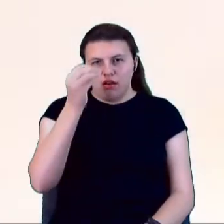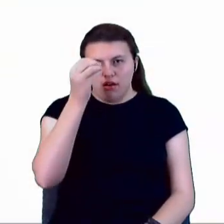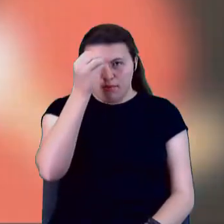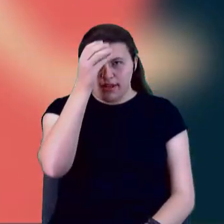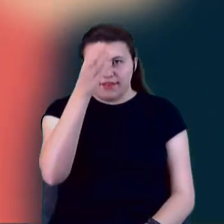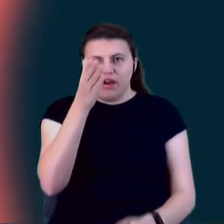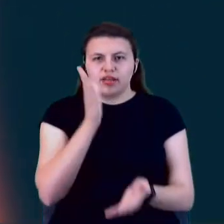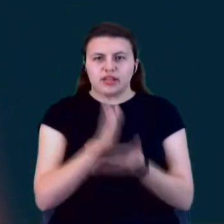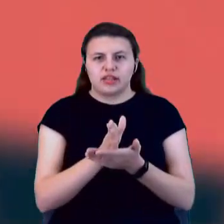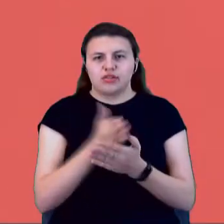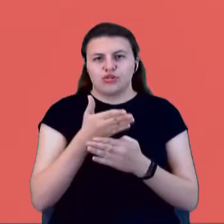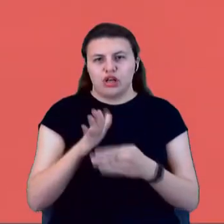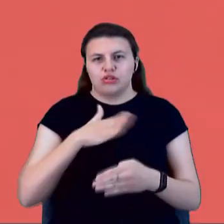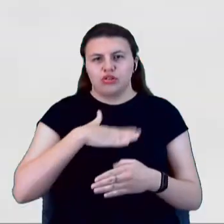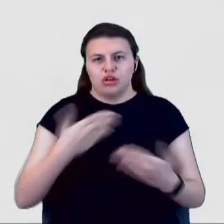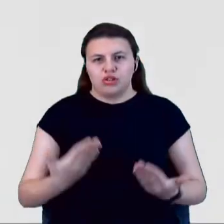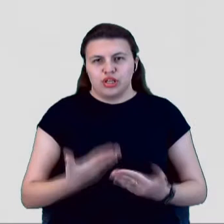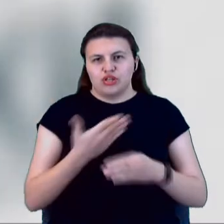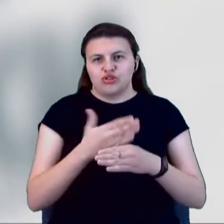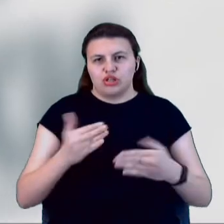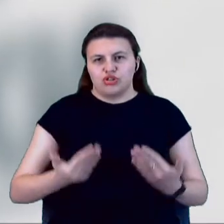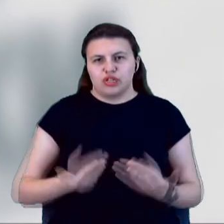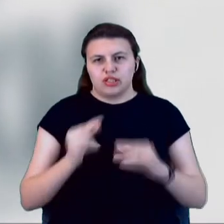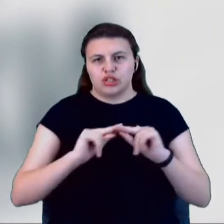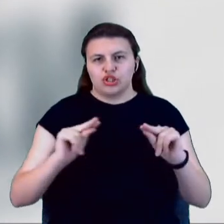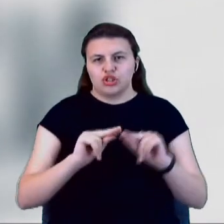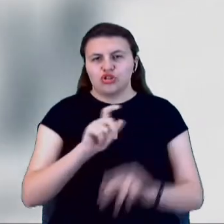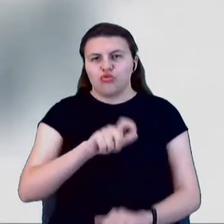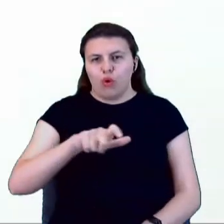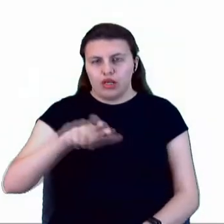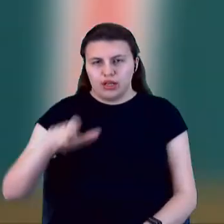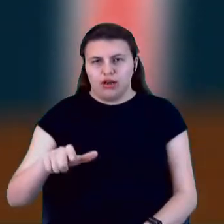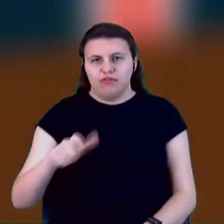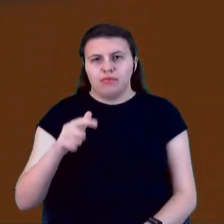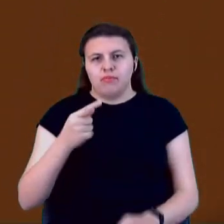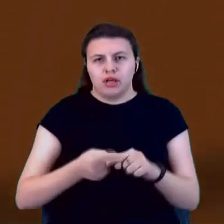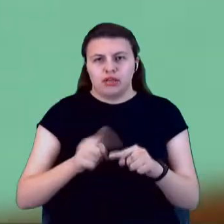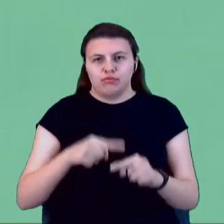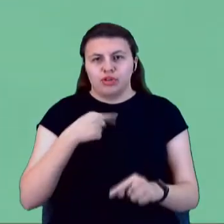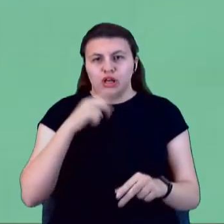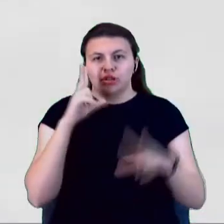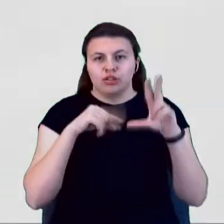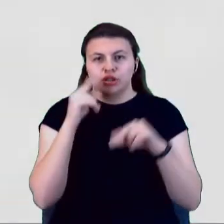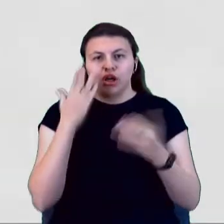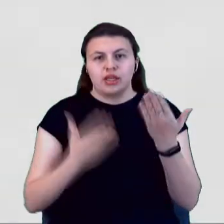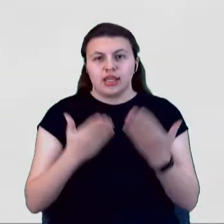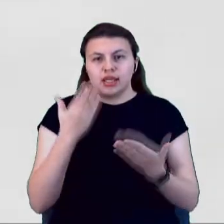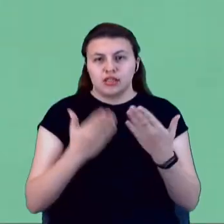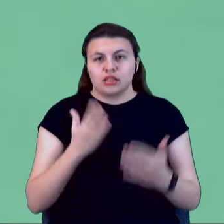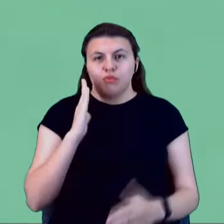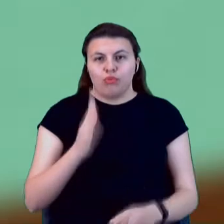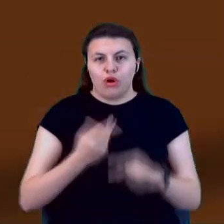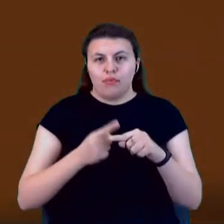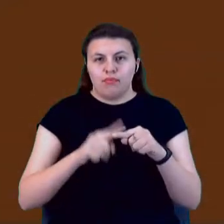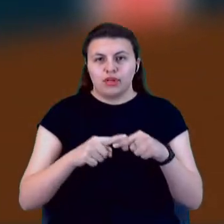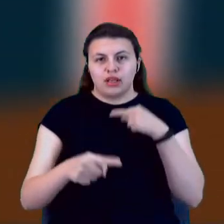жизни и частью жизни школьников. Поэтому, безусловно, я считаю, что если им с ними будет об этом говорить